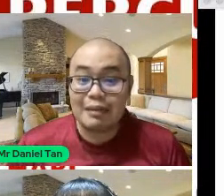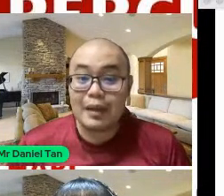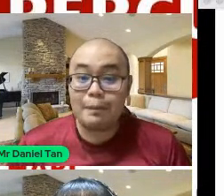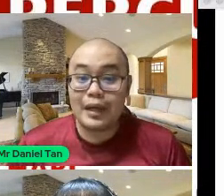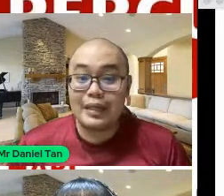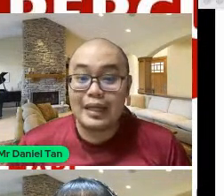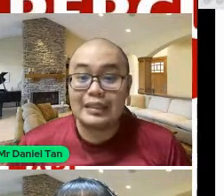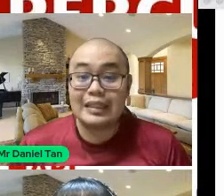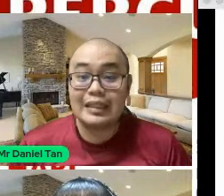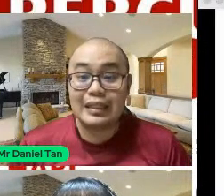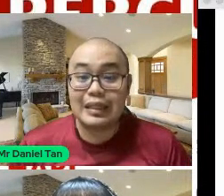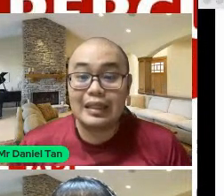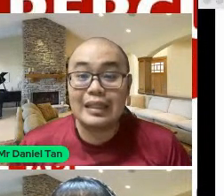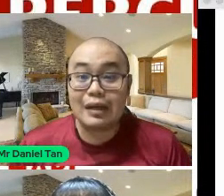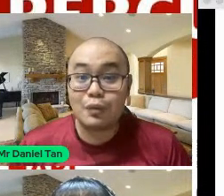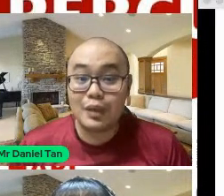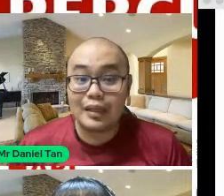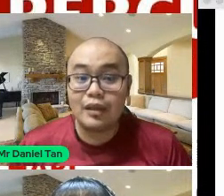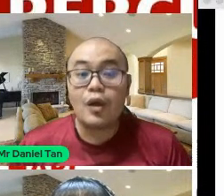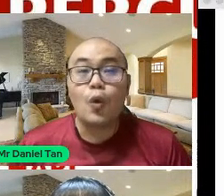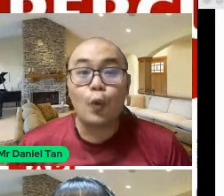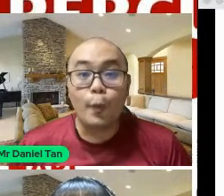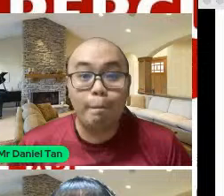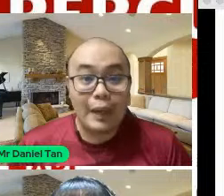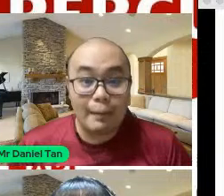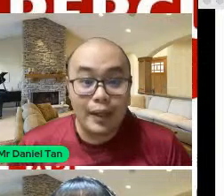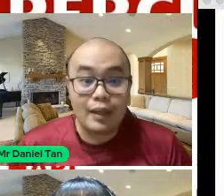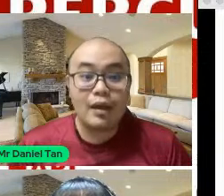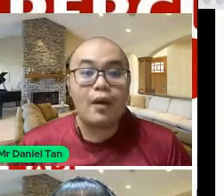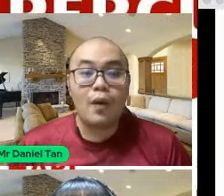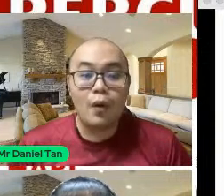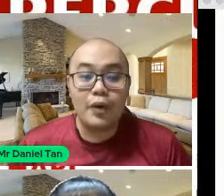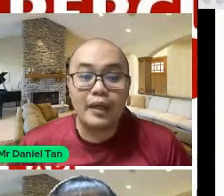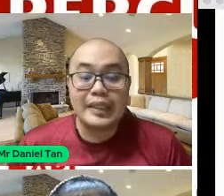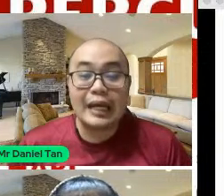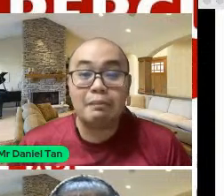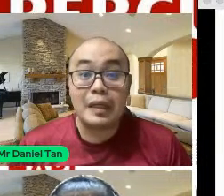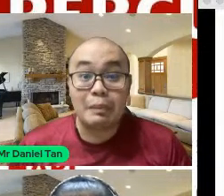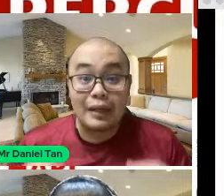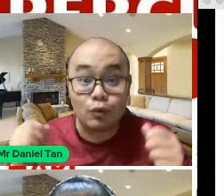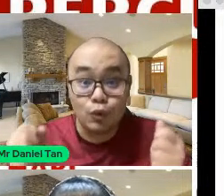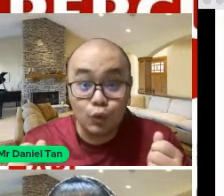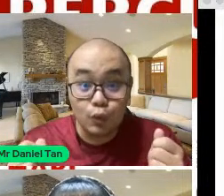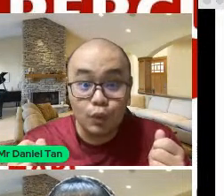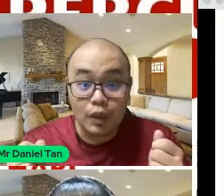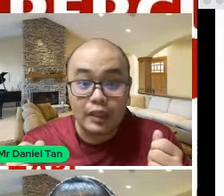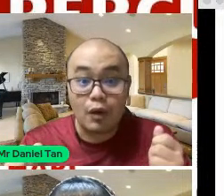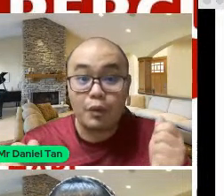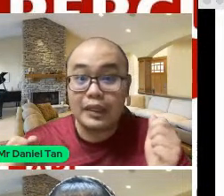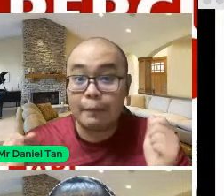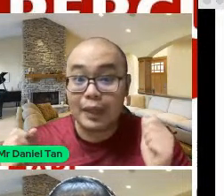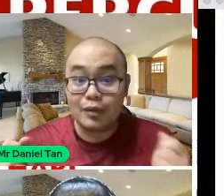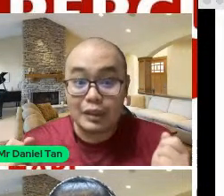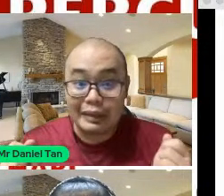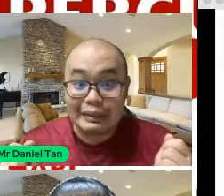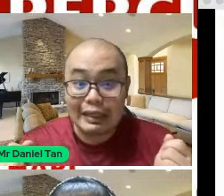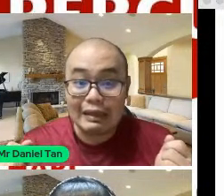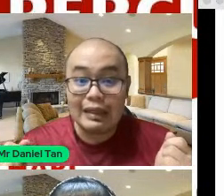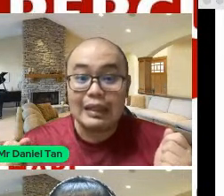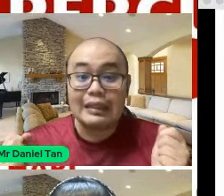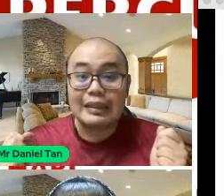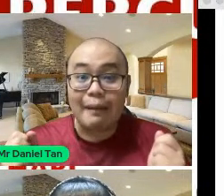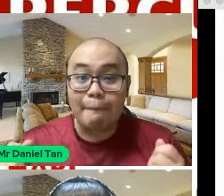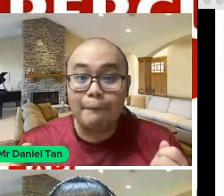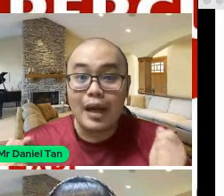terhadap apa yang diingini lakukan Umpama orang yang memandu ya orang yang pandai